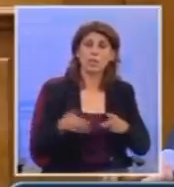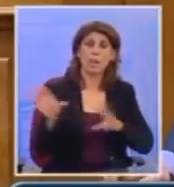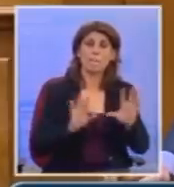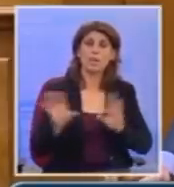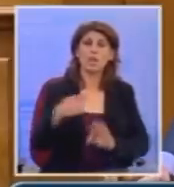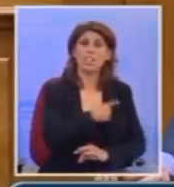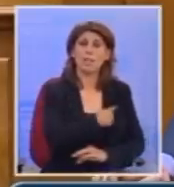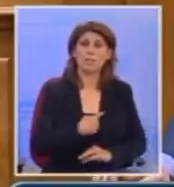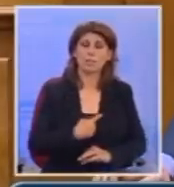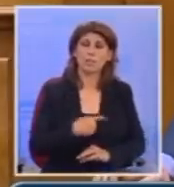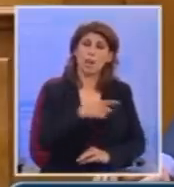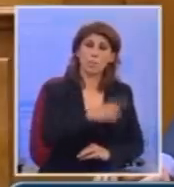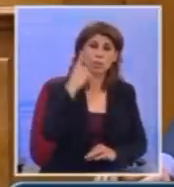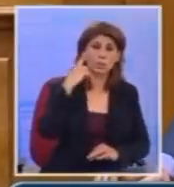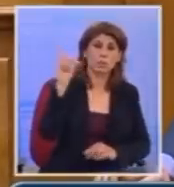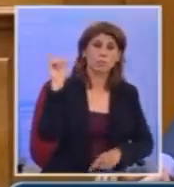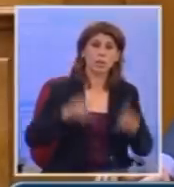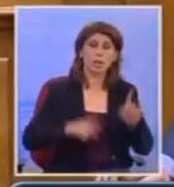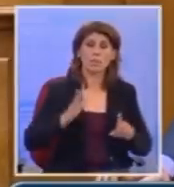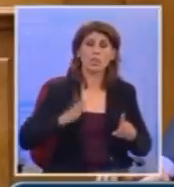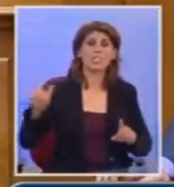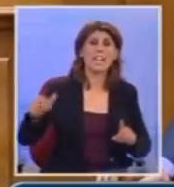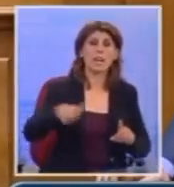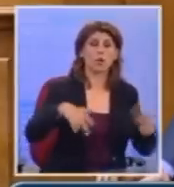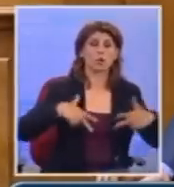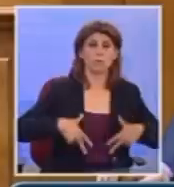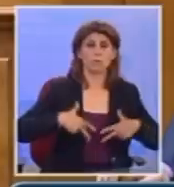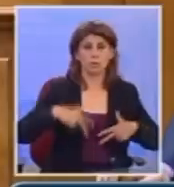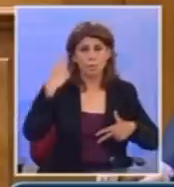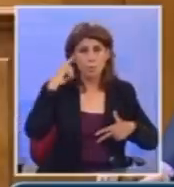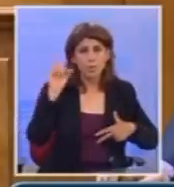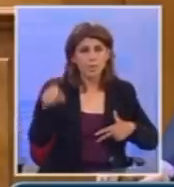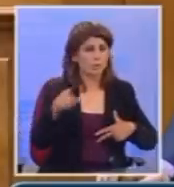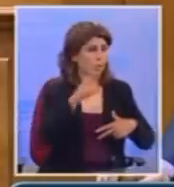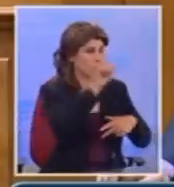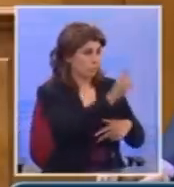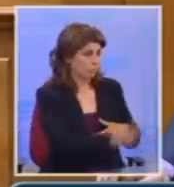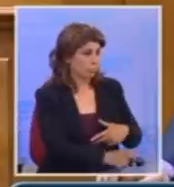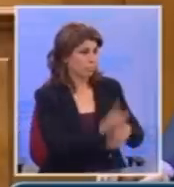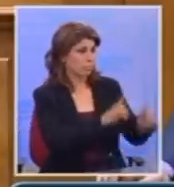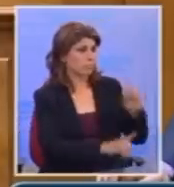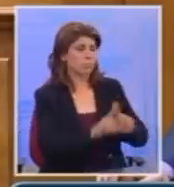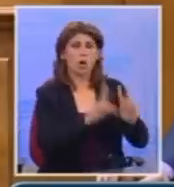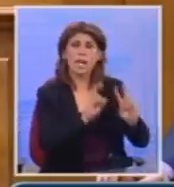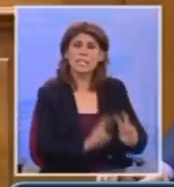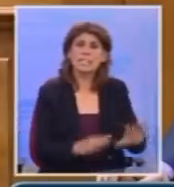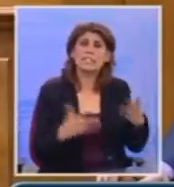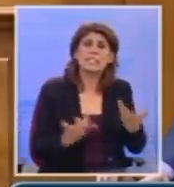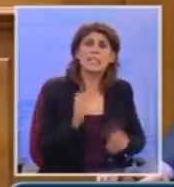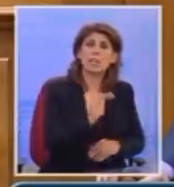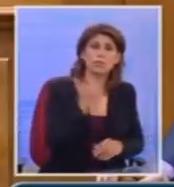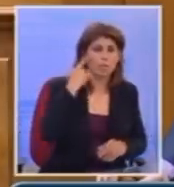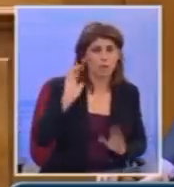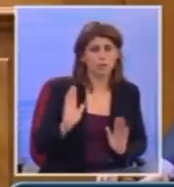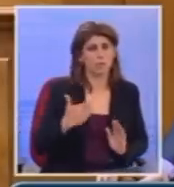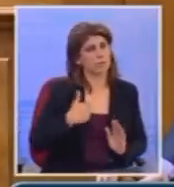προσωπικού από τη γνώμη κάποιων στελεχών του Υπουργείου που δεν ξέρουν καν ποιον εξετάζουν και τι ακριβώς να τον ρωτήσουν?